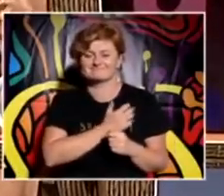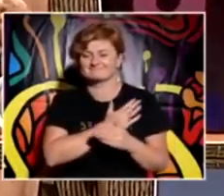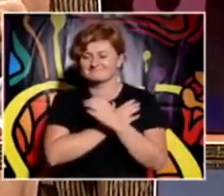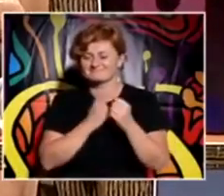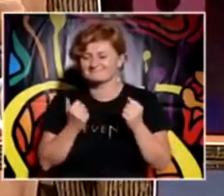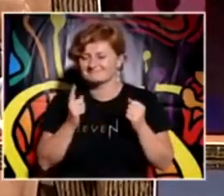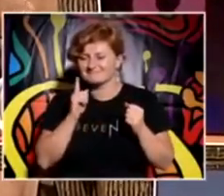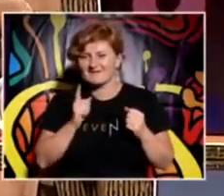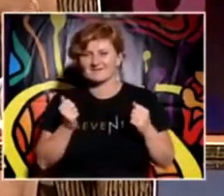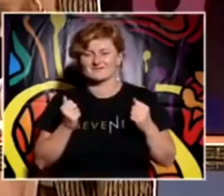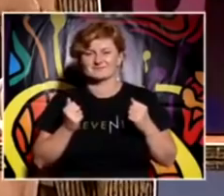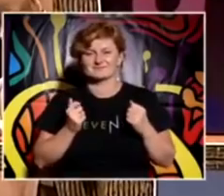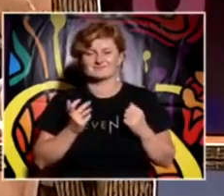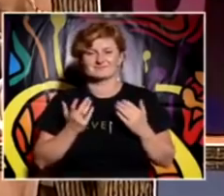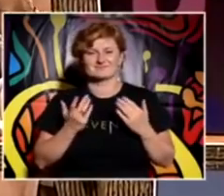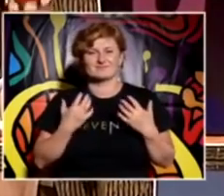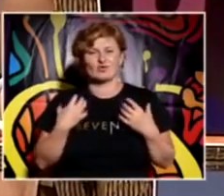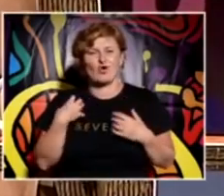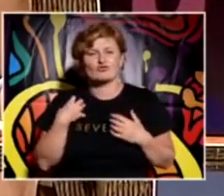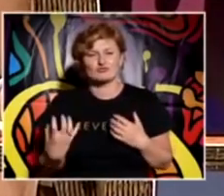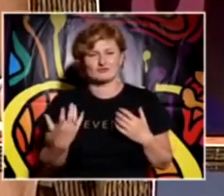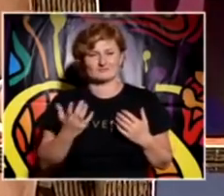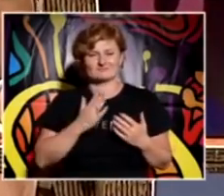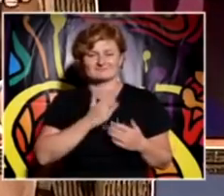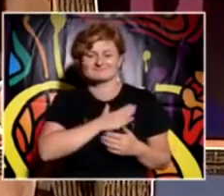każdym kroku. I jest też taki chyba trochę stereotyp, że